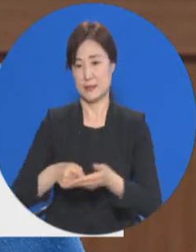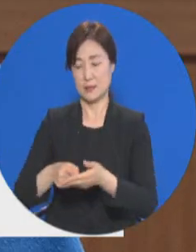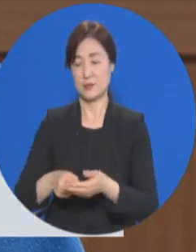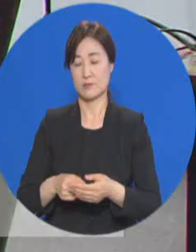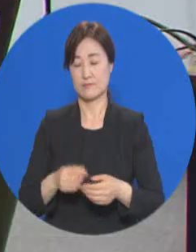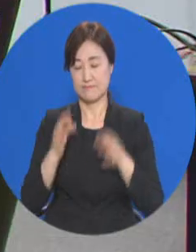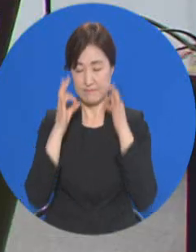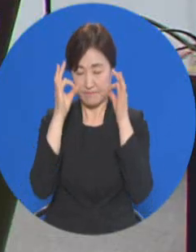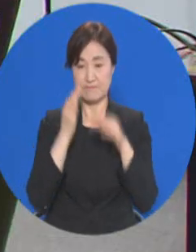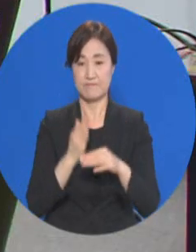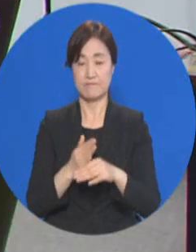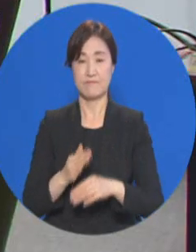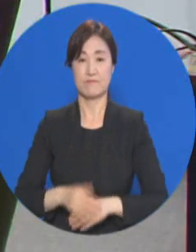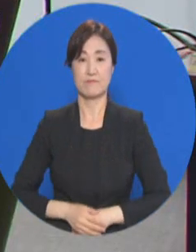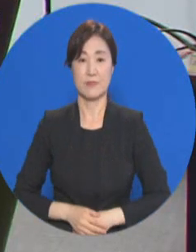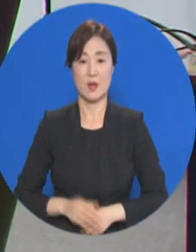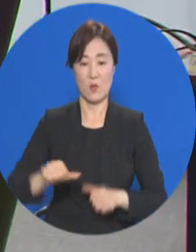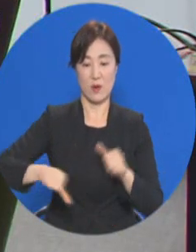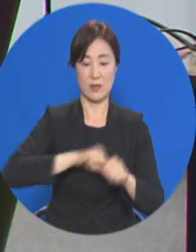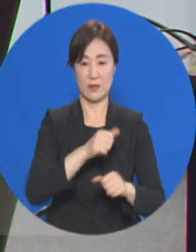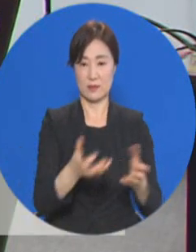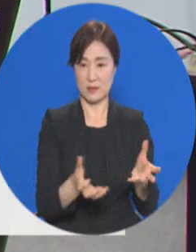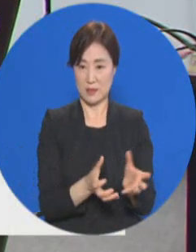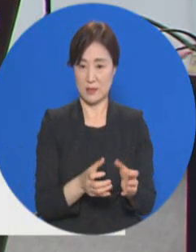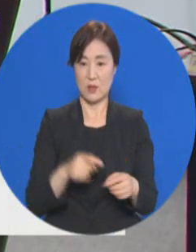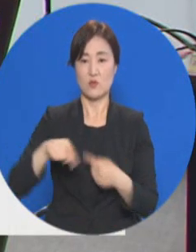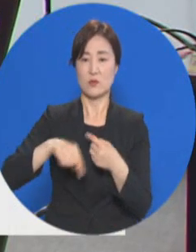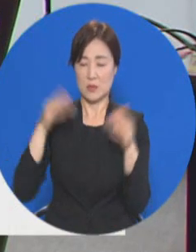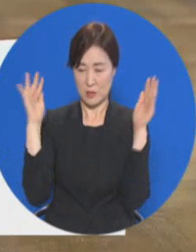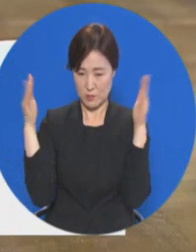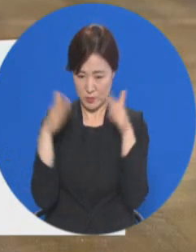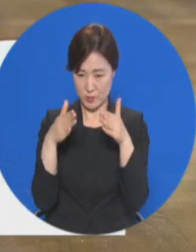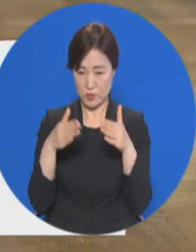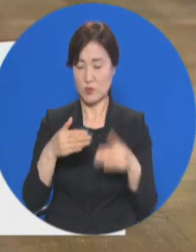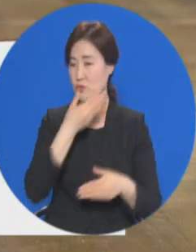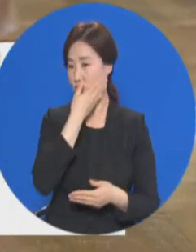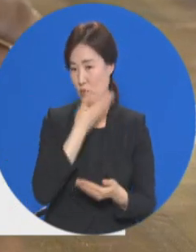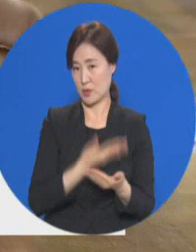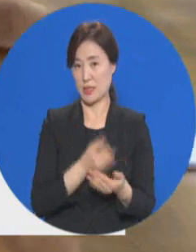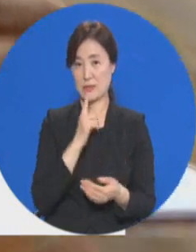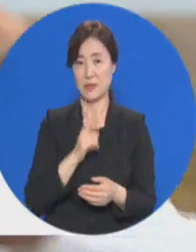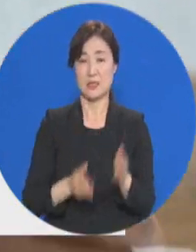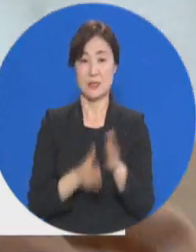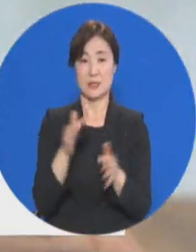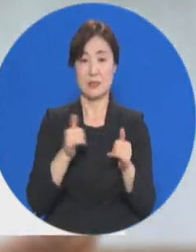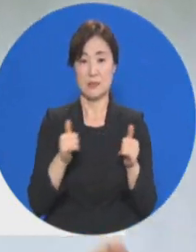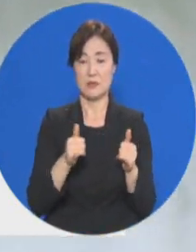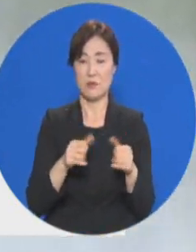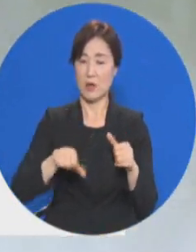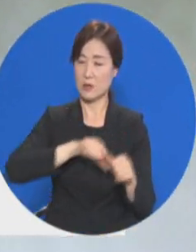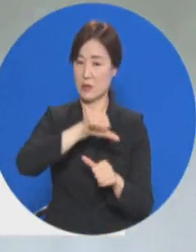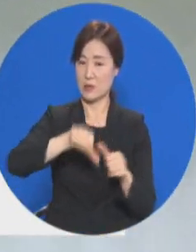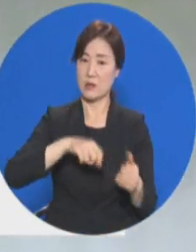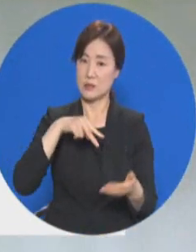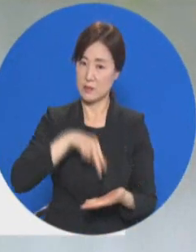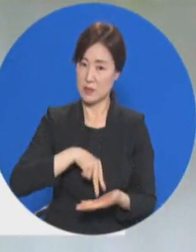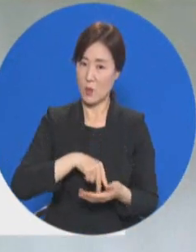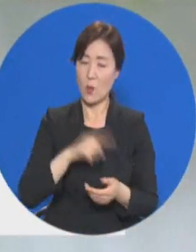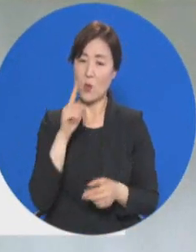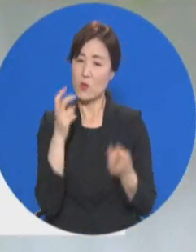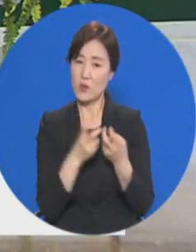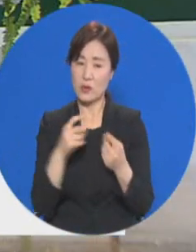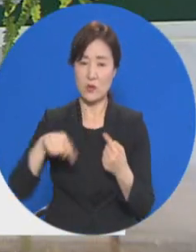있습니다. 환경단체는 운영 방향성에 주목하고 있습니다. 시민환경 의제로 만들어 어떻게 운영하는 것이 가장